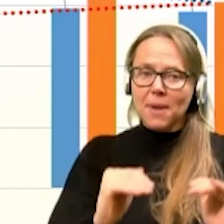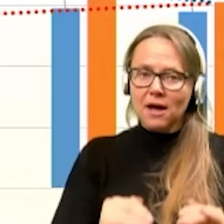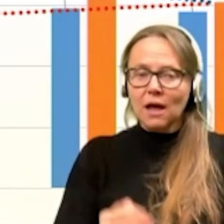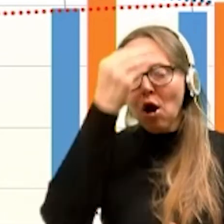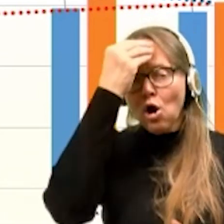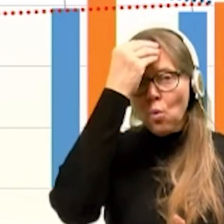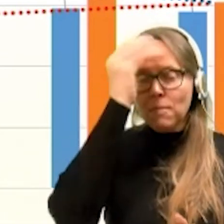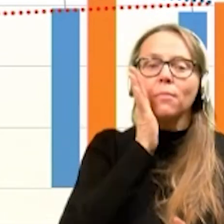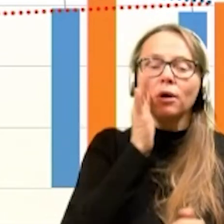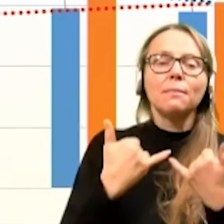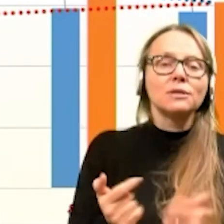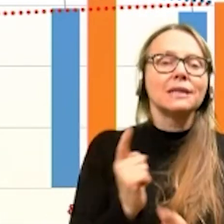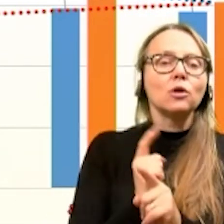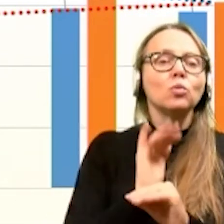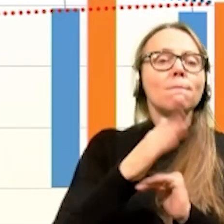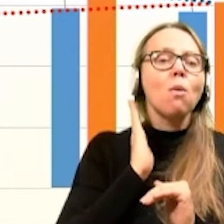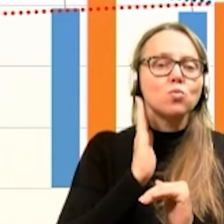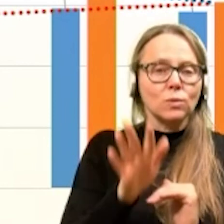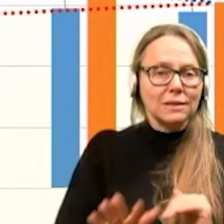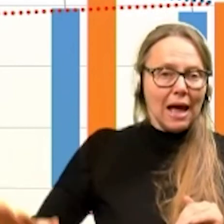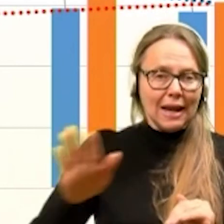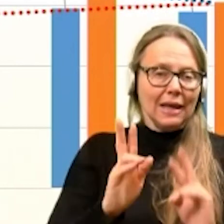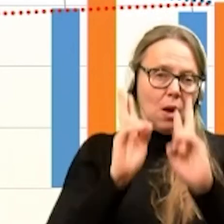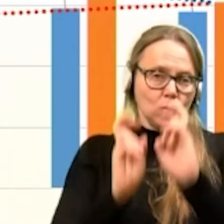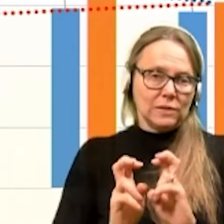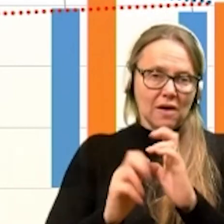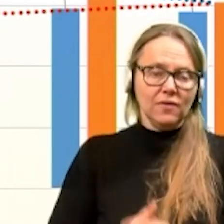da se bo zdaj tudi Pomurska regija ustavila.